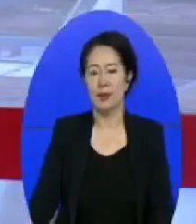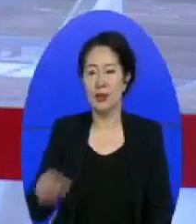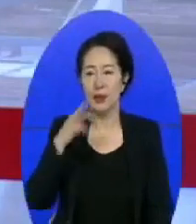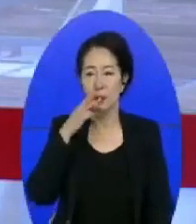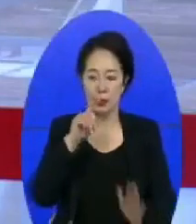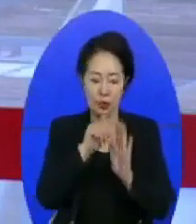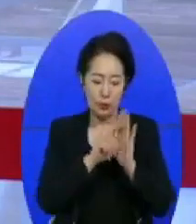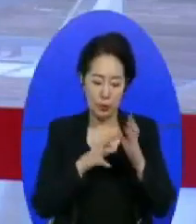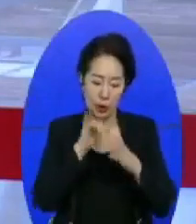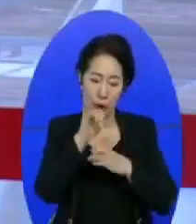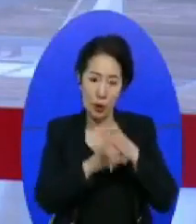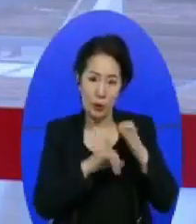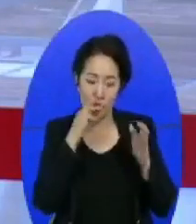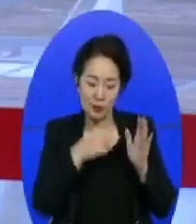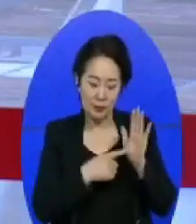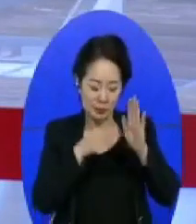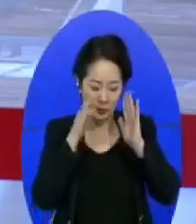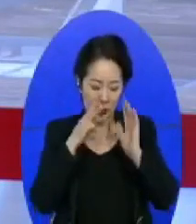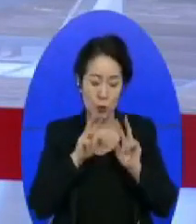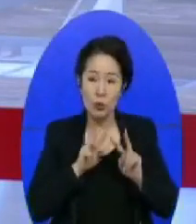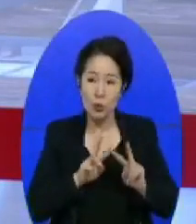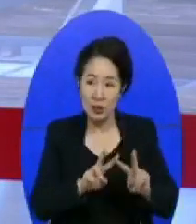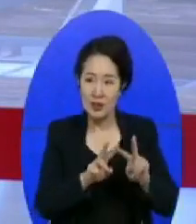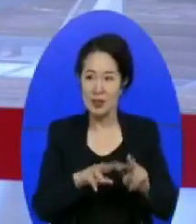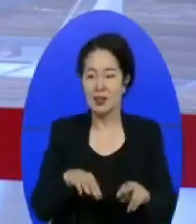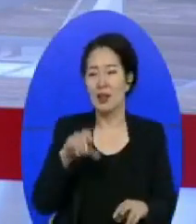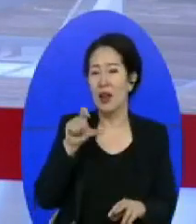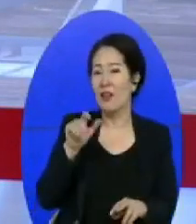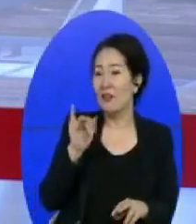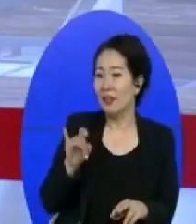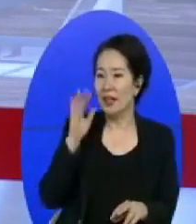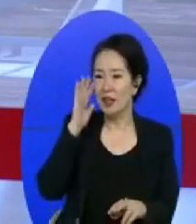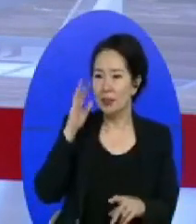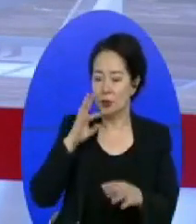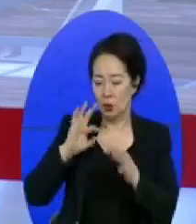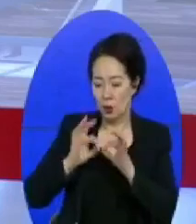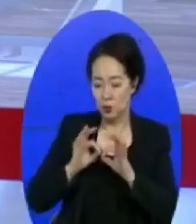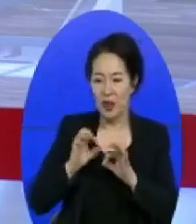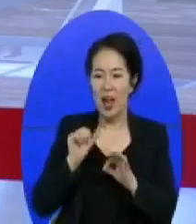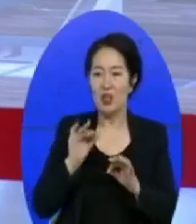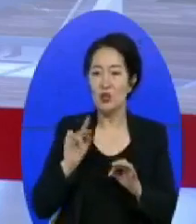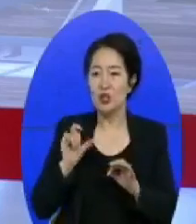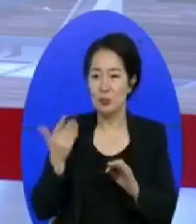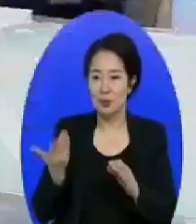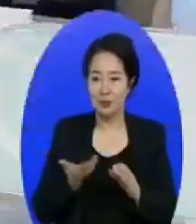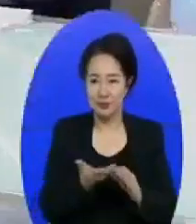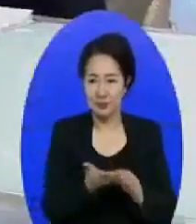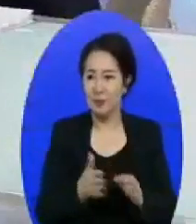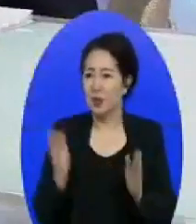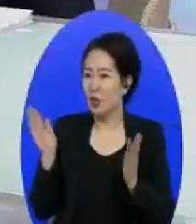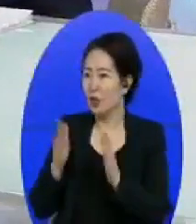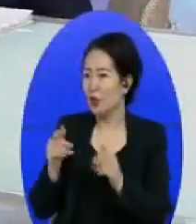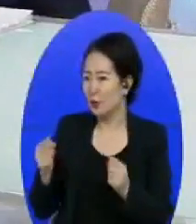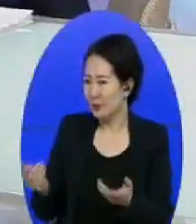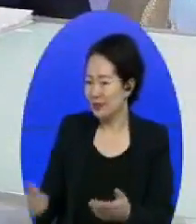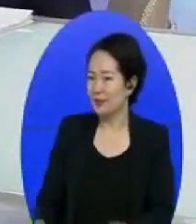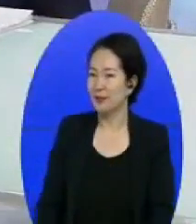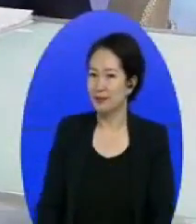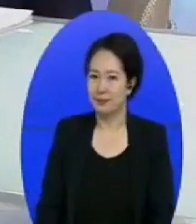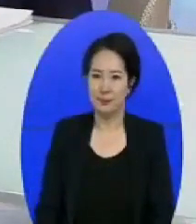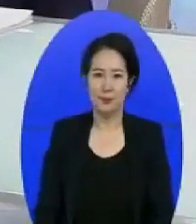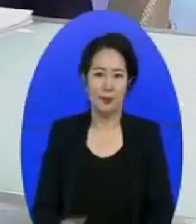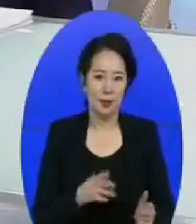Зөвөр төлбөр олон улсын үйл амьдралын мэдээлэлээр үргэлжилж байна. За эфир студиуд гадаад мэдээний орчуулагч шир доктор Арим Чмиг ажиллаж байна. Арим Чмиг, Арим Чмиг. Арим